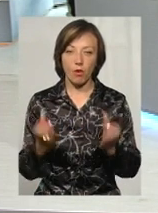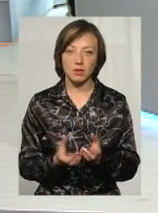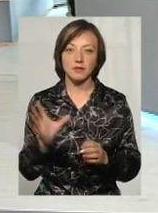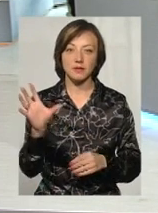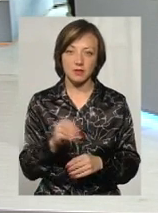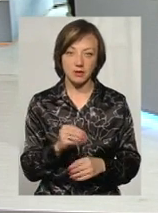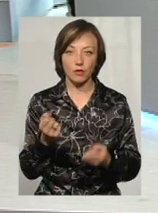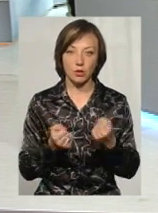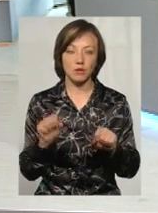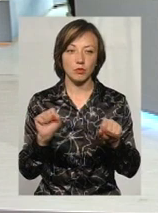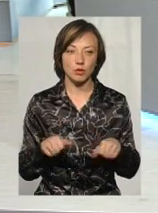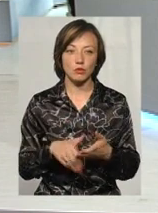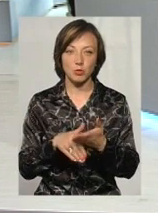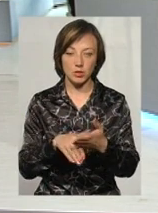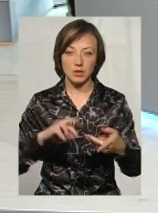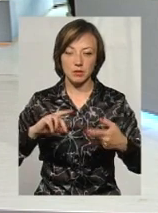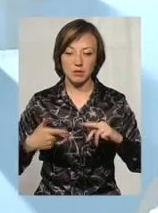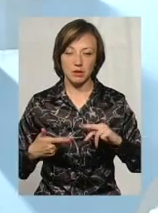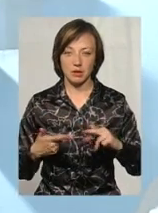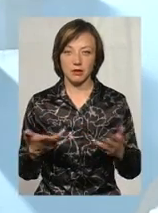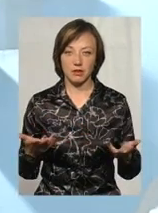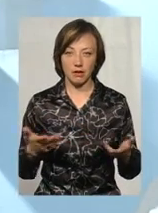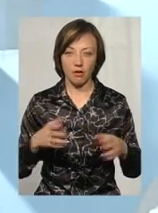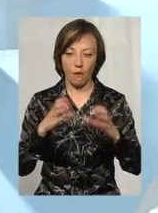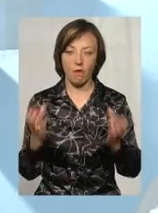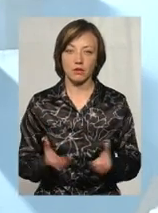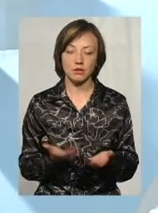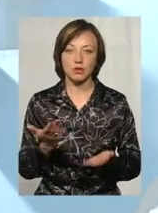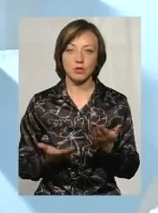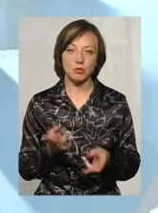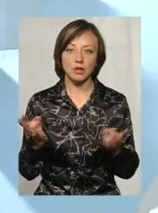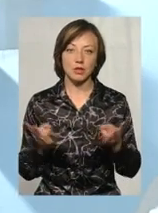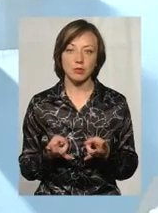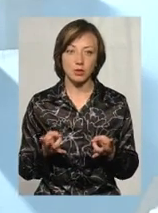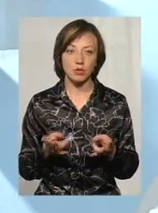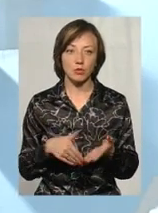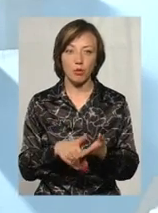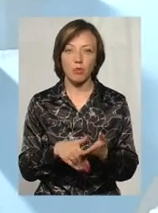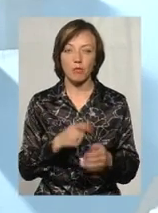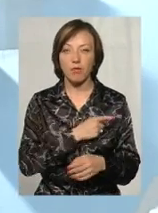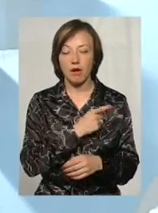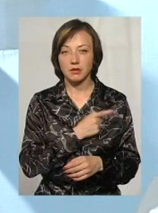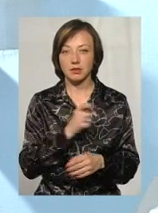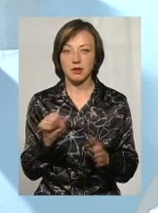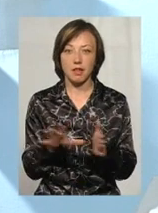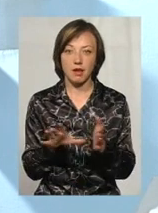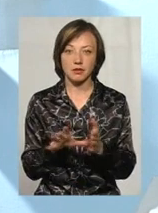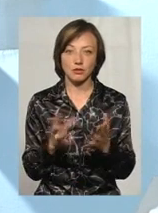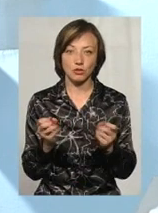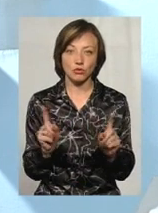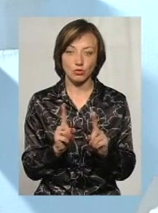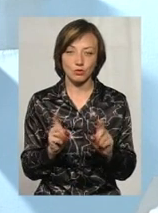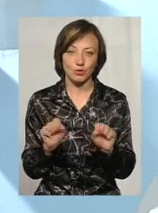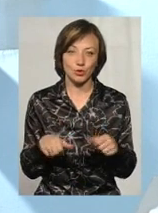ми водії, всі можемо допомогти, якісь основні моменти. Якщо потрібна все ж таки допомога там майстра, там електрика, ще щось, ми